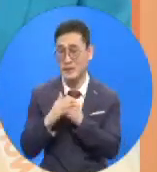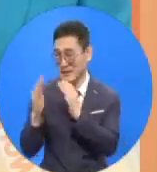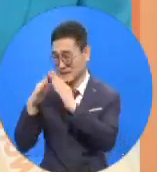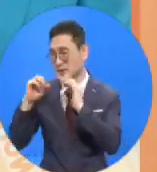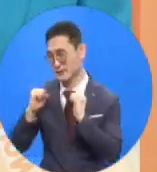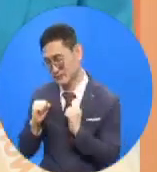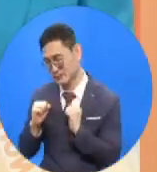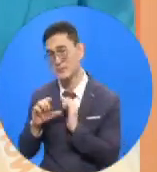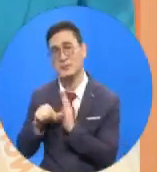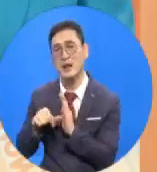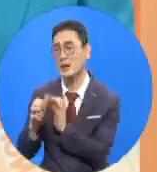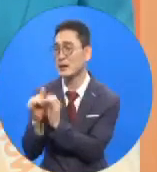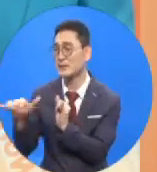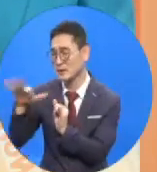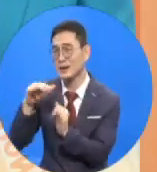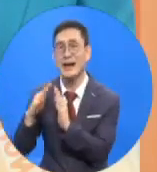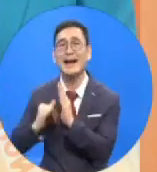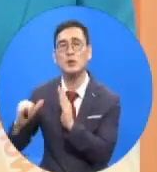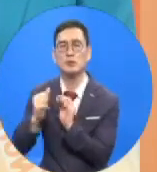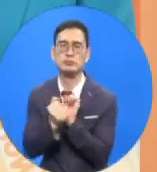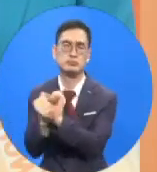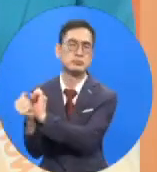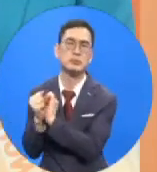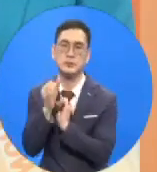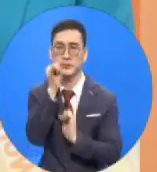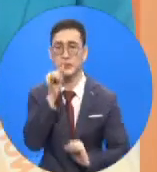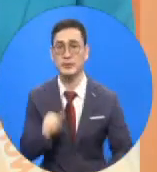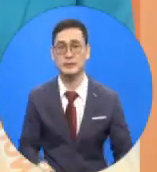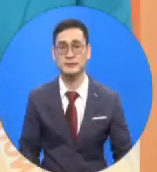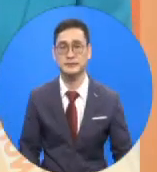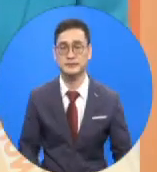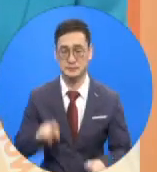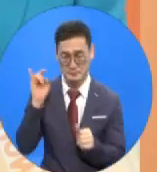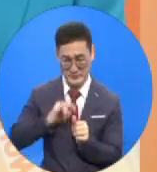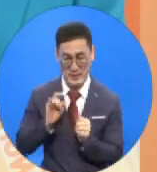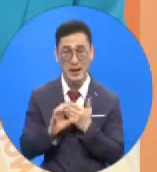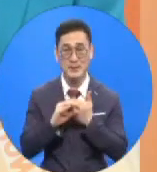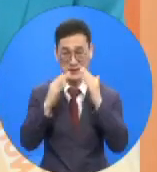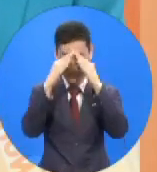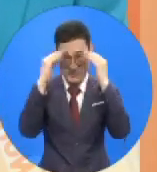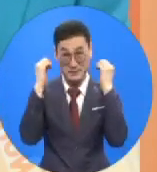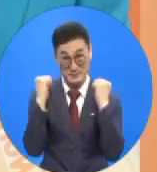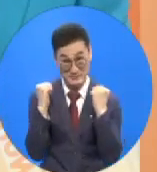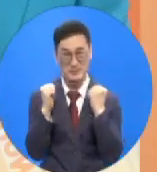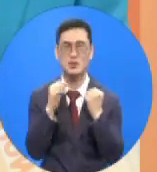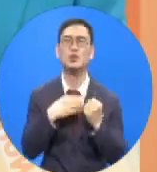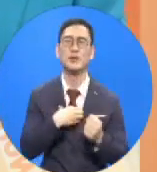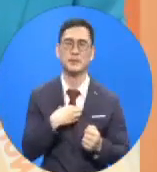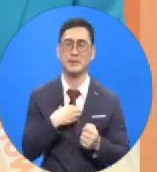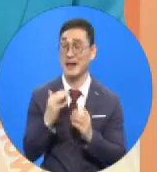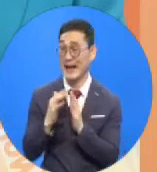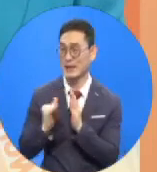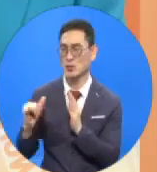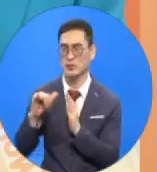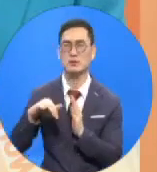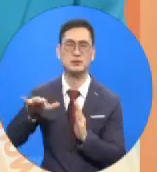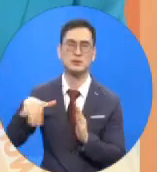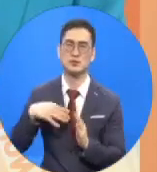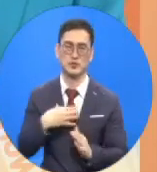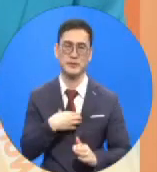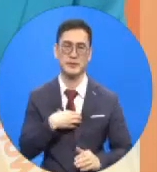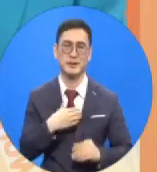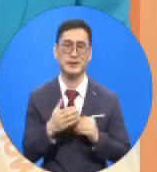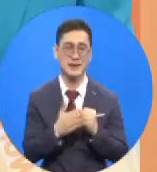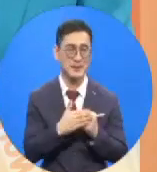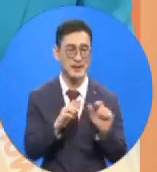사례도 있습니다 그렇기 때문에 우리가 끌어내리고 확정이 되면 집에서 잡아 경우에는 웨어 마세요 기본적으로 생활 치료 시사를 가셔서